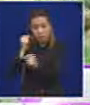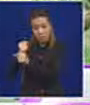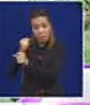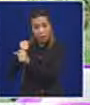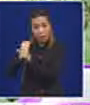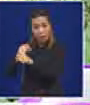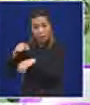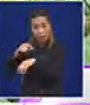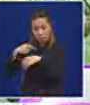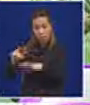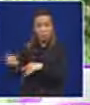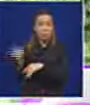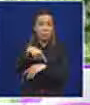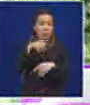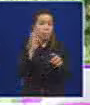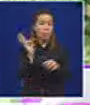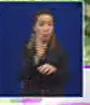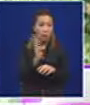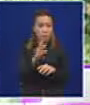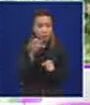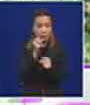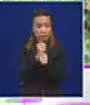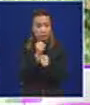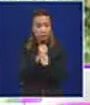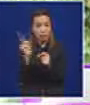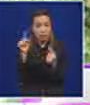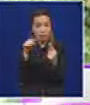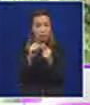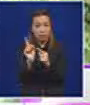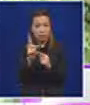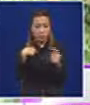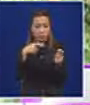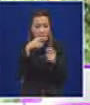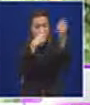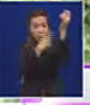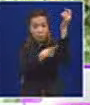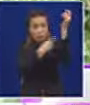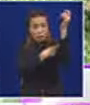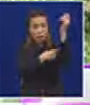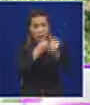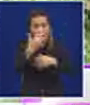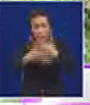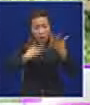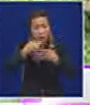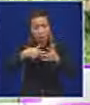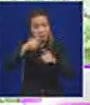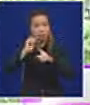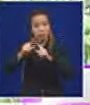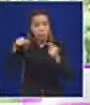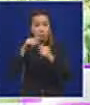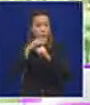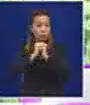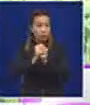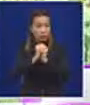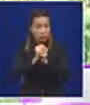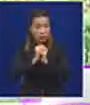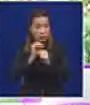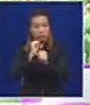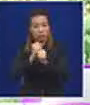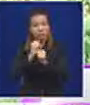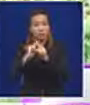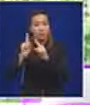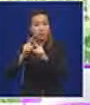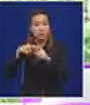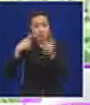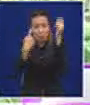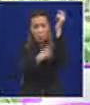านเร่งเก็บพืชผักระยะสั้นที่ปลูกไว้บริเวณข้างสวนยางพาราเพื่อจำหน่ายในช่วงเทศกาลตรุษจีนเนื่องจากราคายางพาราต